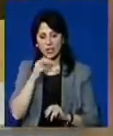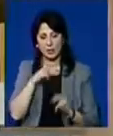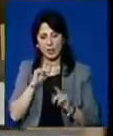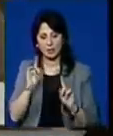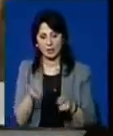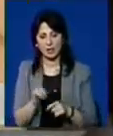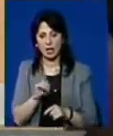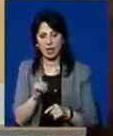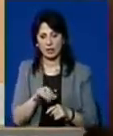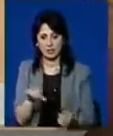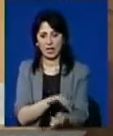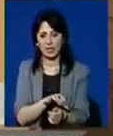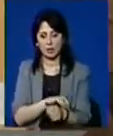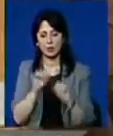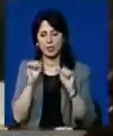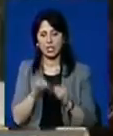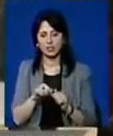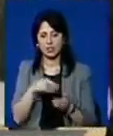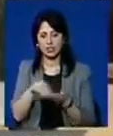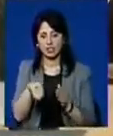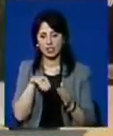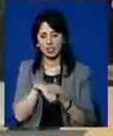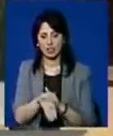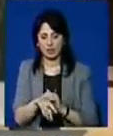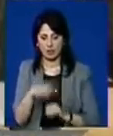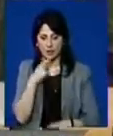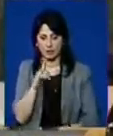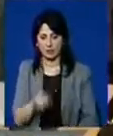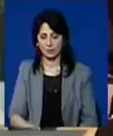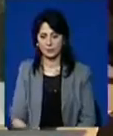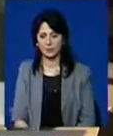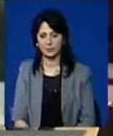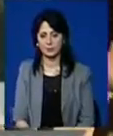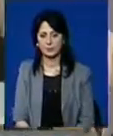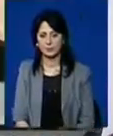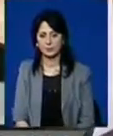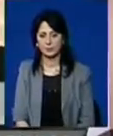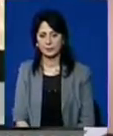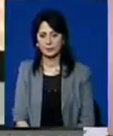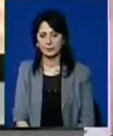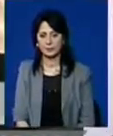ბრალდებით დააკავეს, რაც ნარკოტიკული საშუალების შეძენა-შენახვას გულისხმობს.